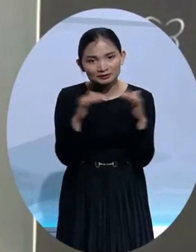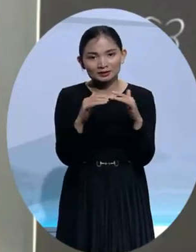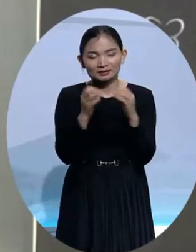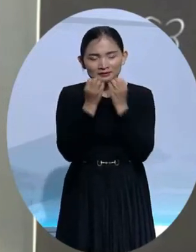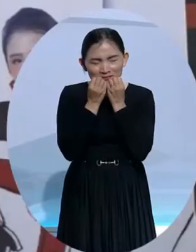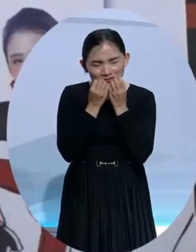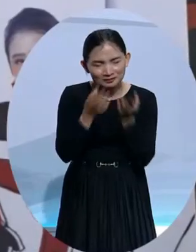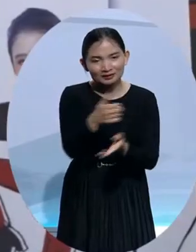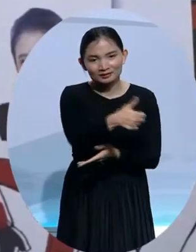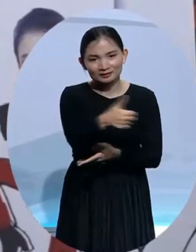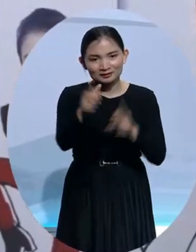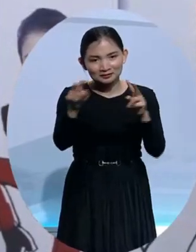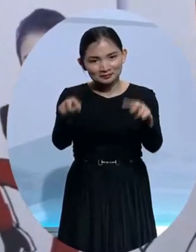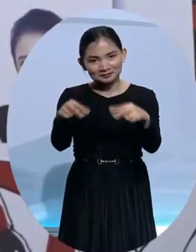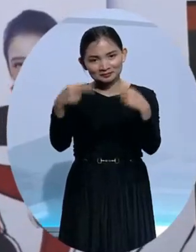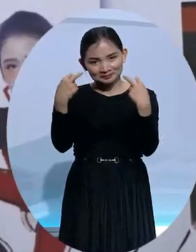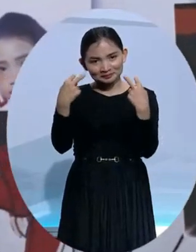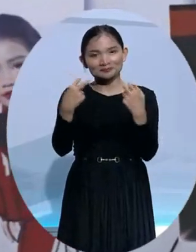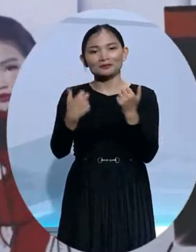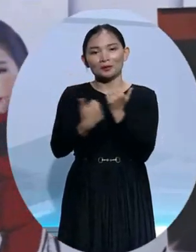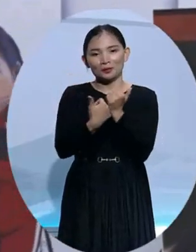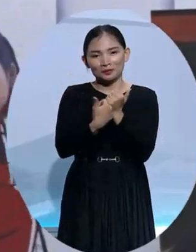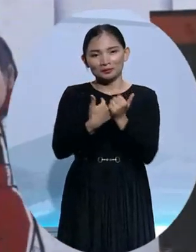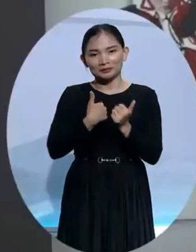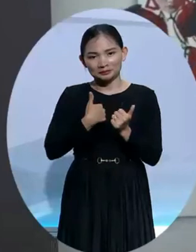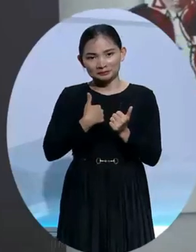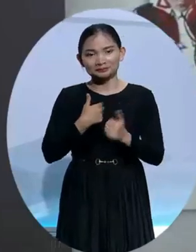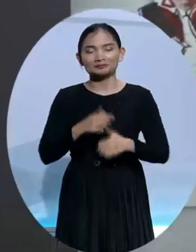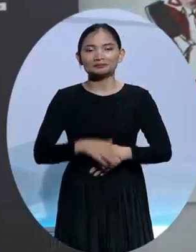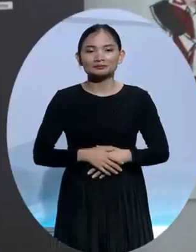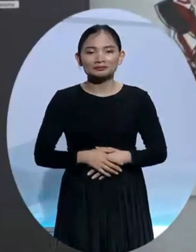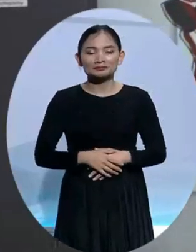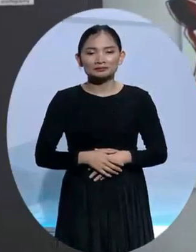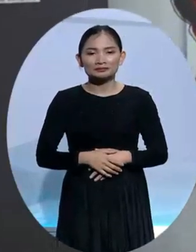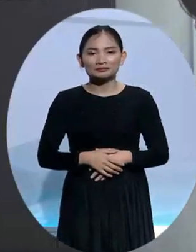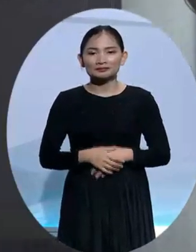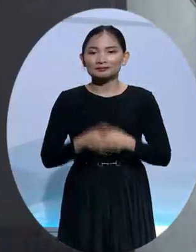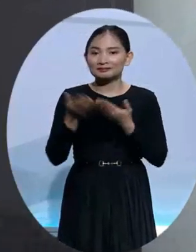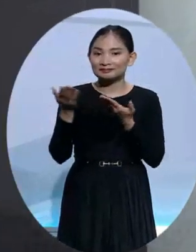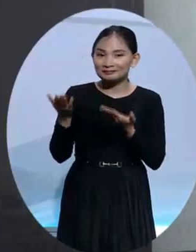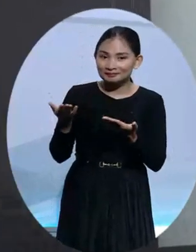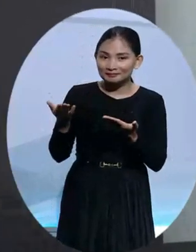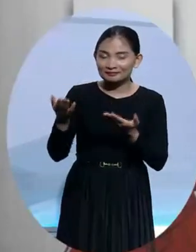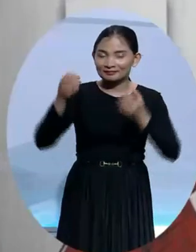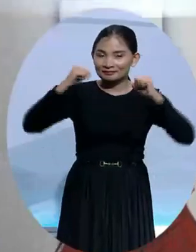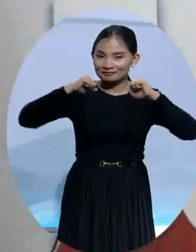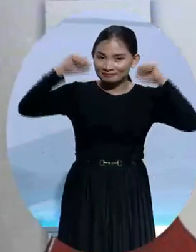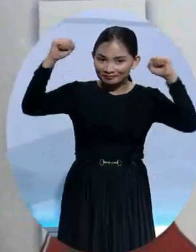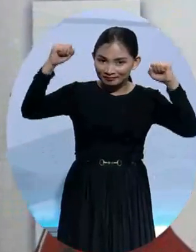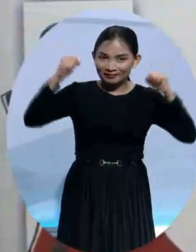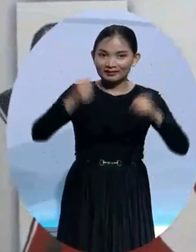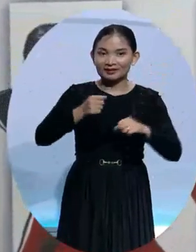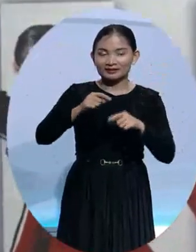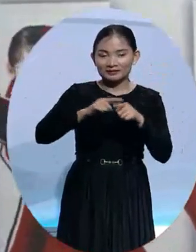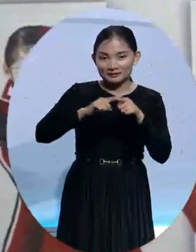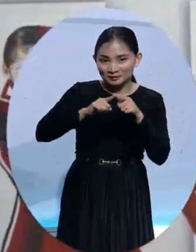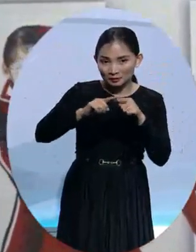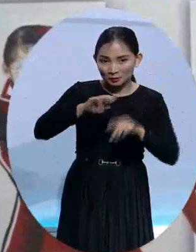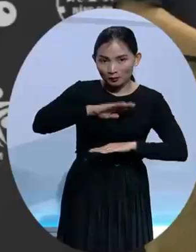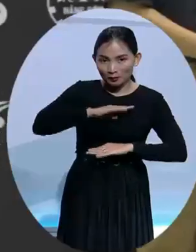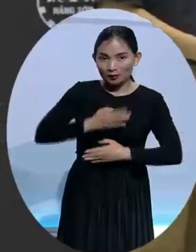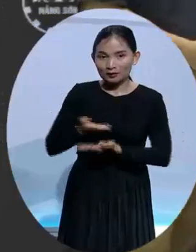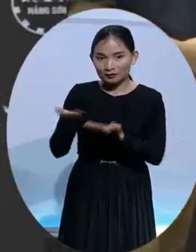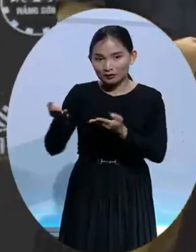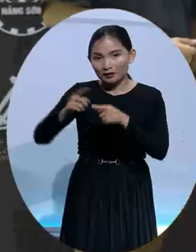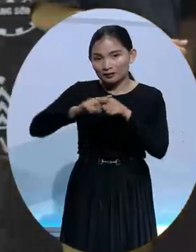dõi và ủng hộ con. Quán quân sẽ nhận được nhiều giải thưởng có giá trị và trở thành gương mặt trang bìa của nhiều tạp chí thời trang lớn và uy tín, sẽ